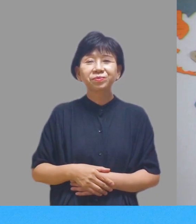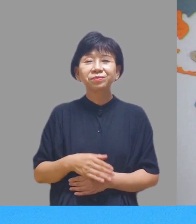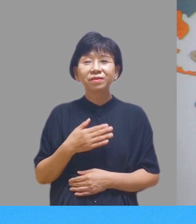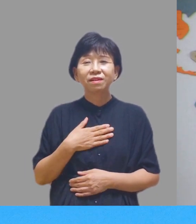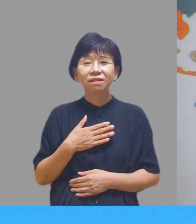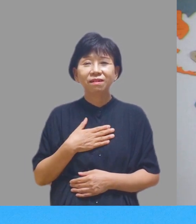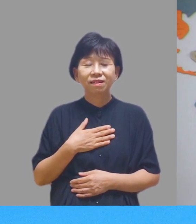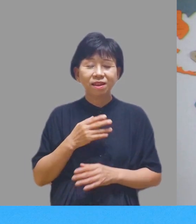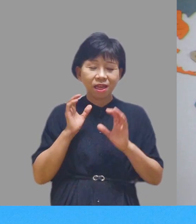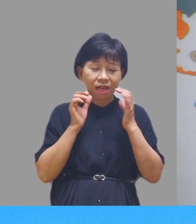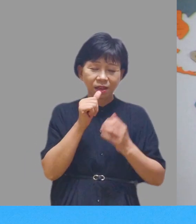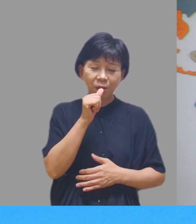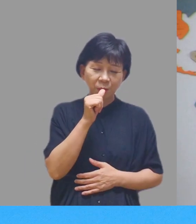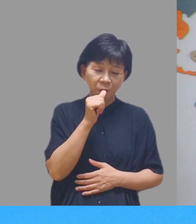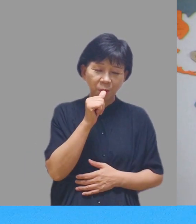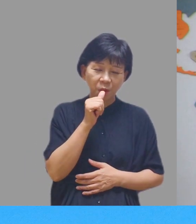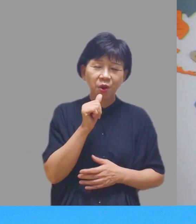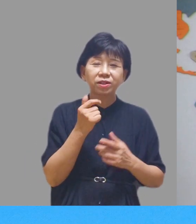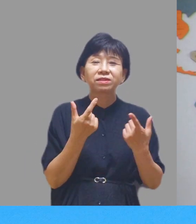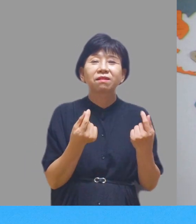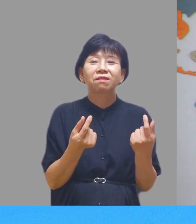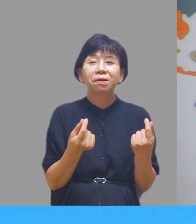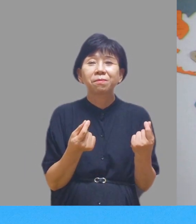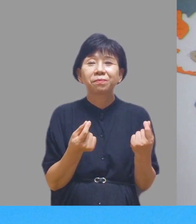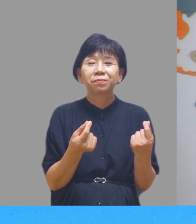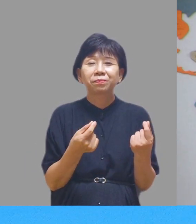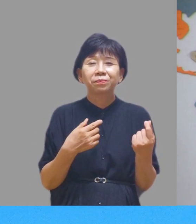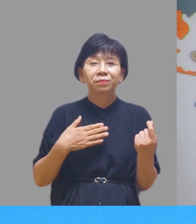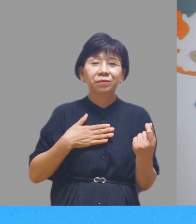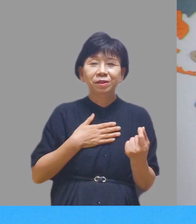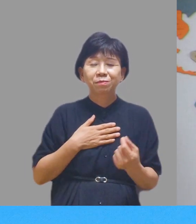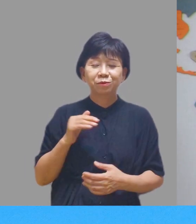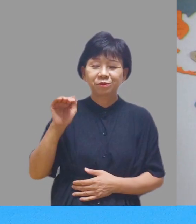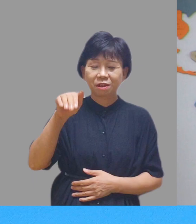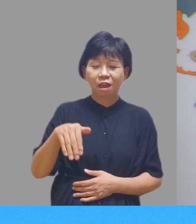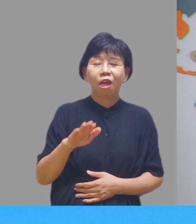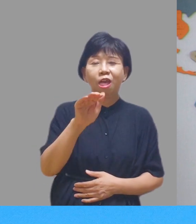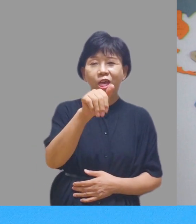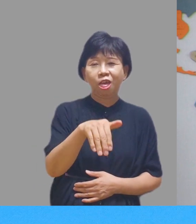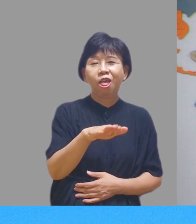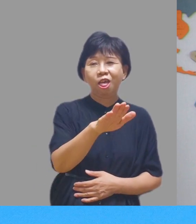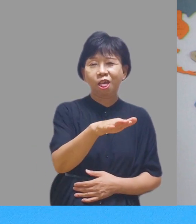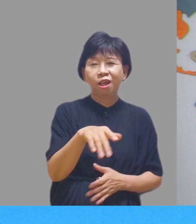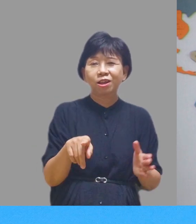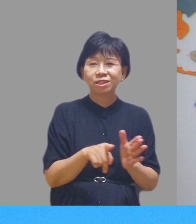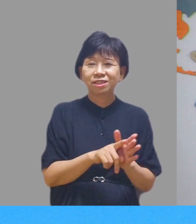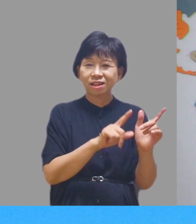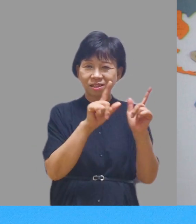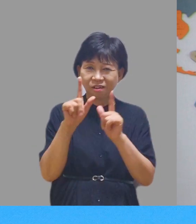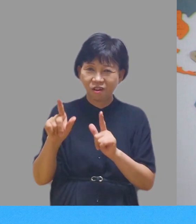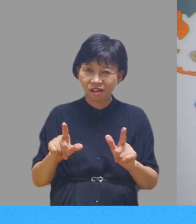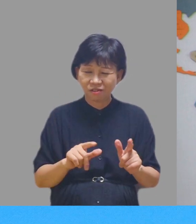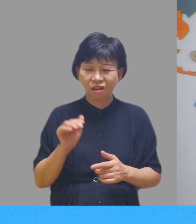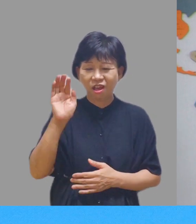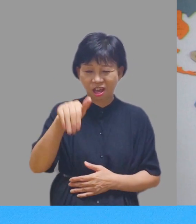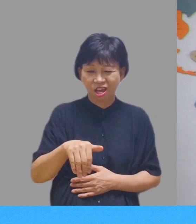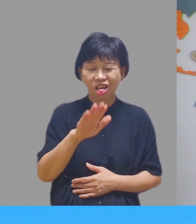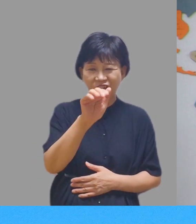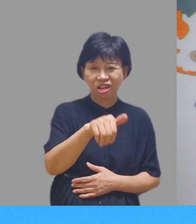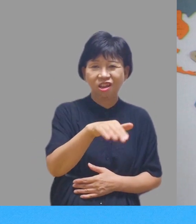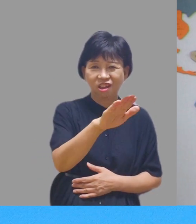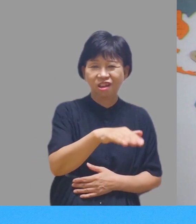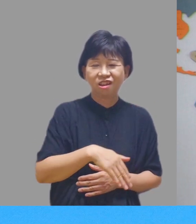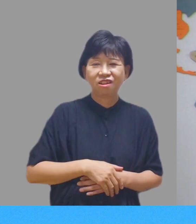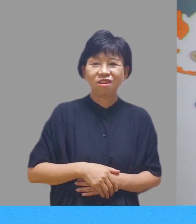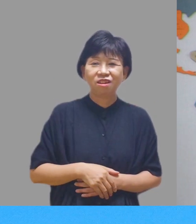마치 우리 어린아이처럼 우리 기분 따라 할 수 있어요. 속상할 수 있고